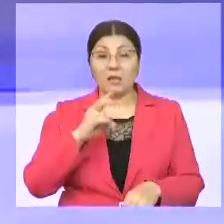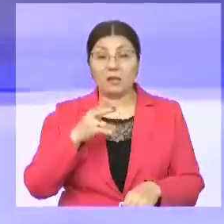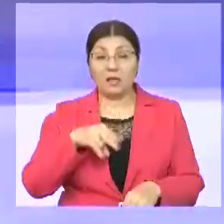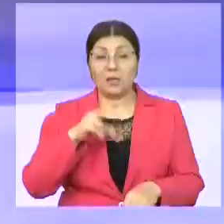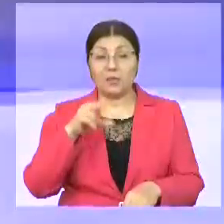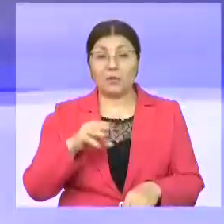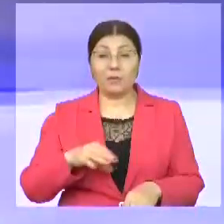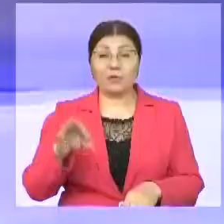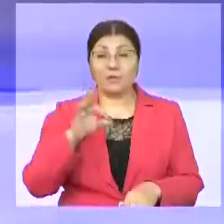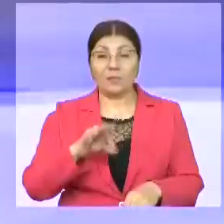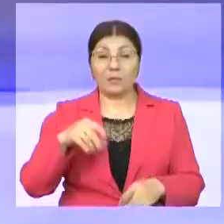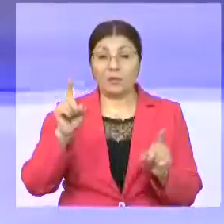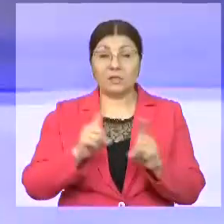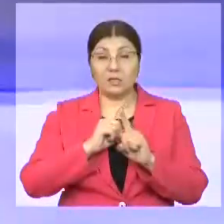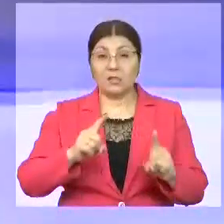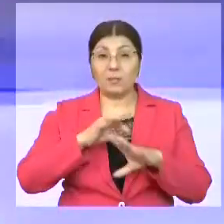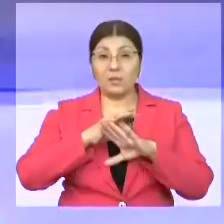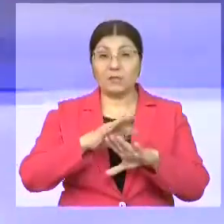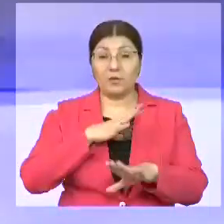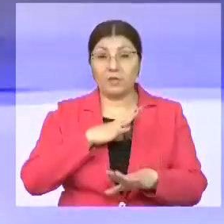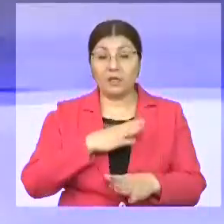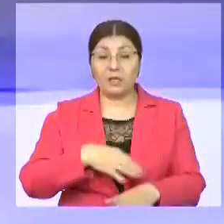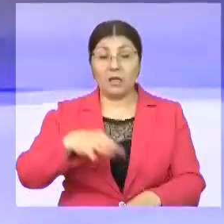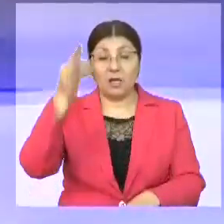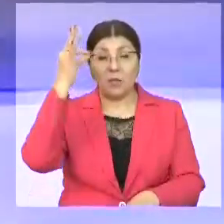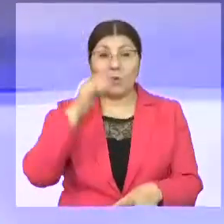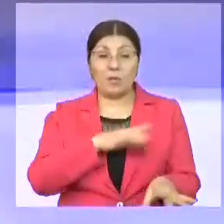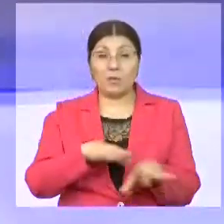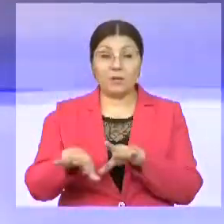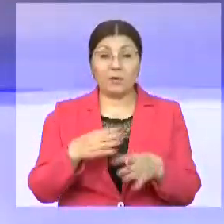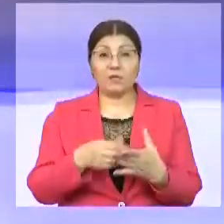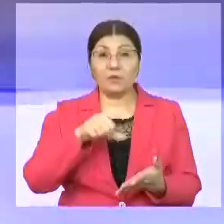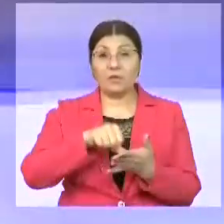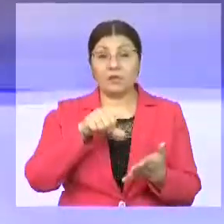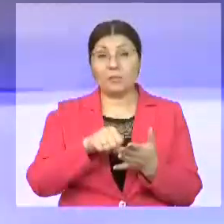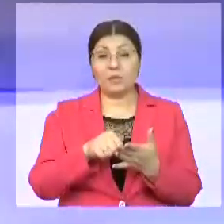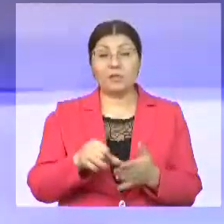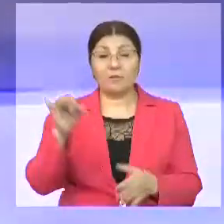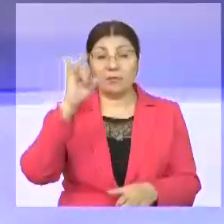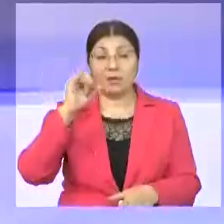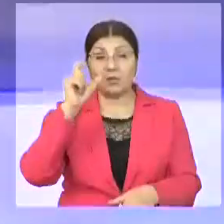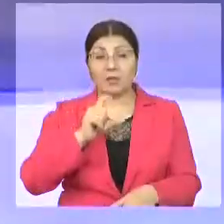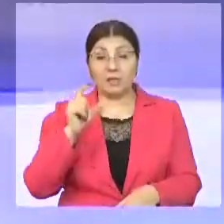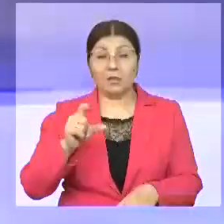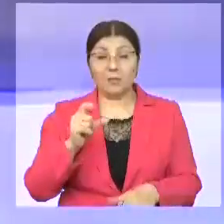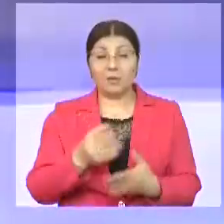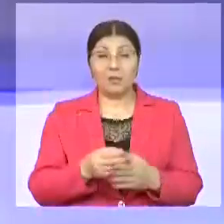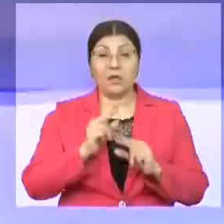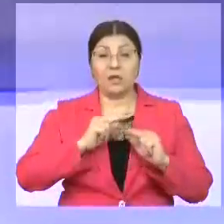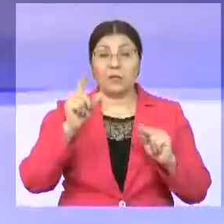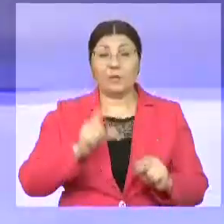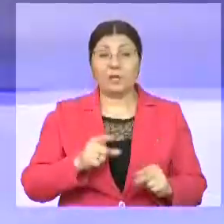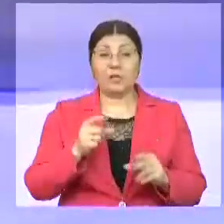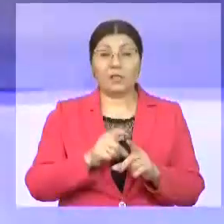даты в областном историко-краеведческом музее состоялось памятное мероприятие. В нем приняли участие исследователи, педагоги и учащиеся